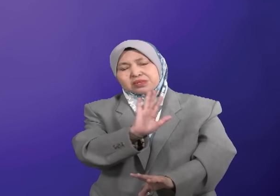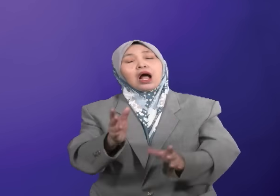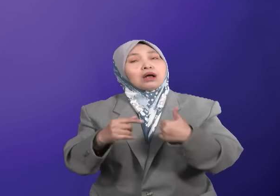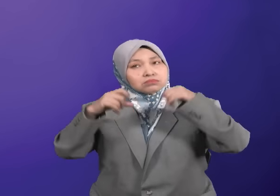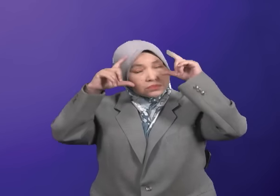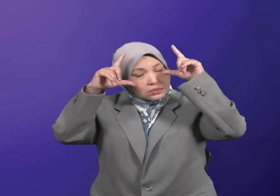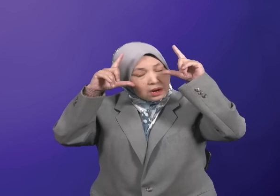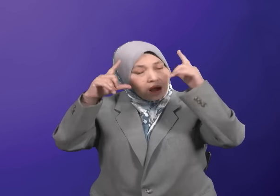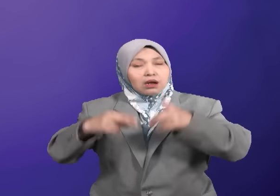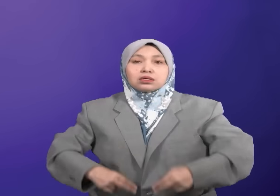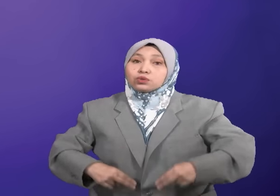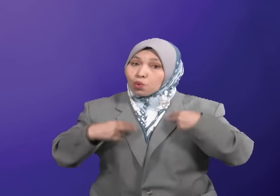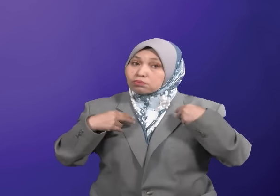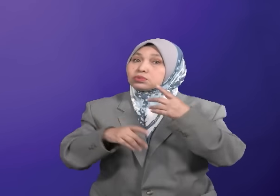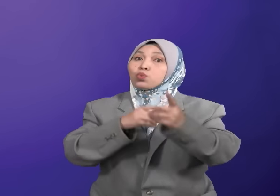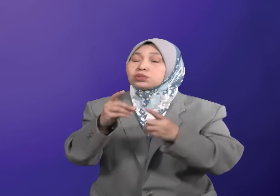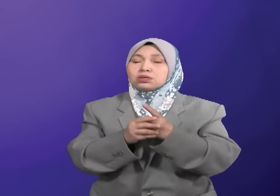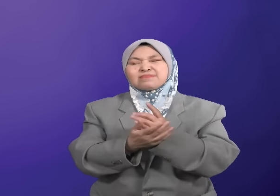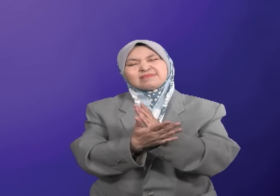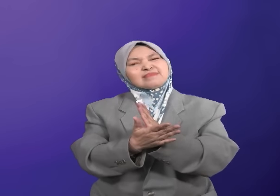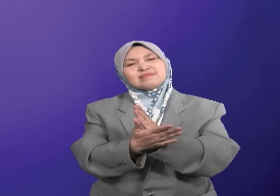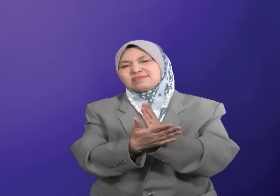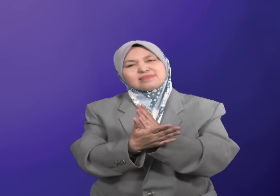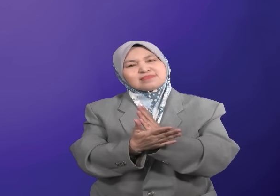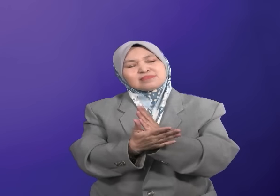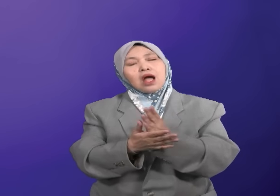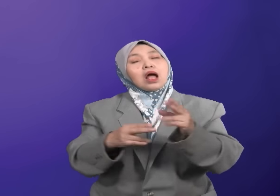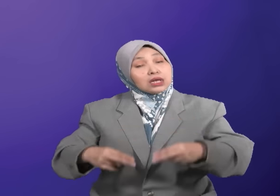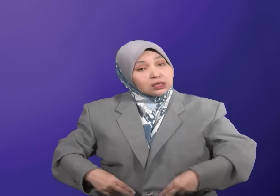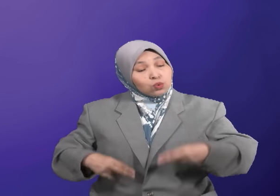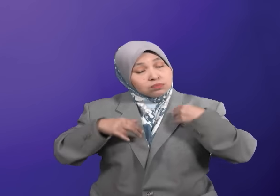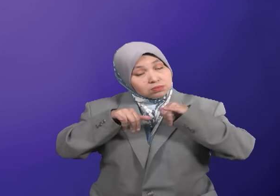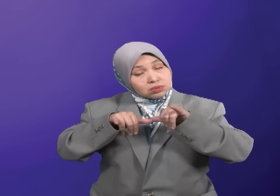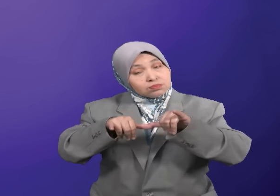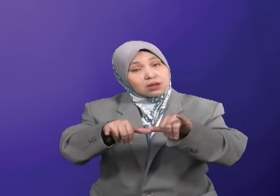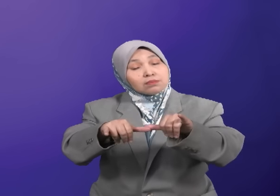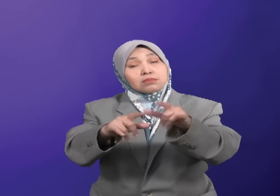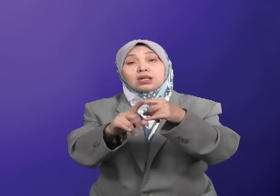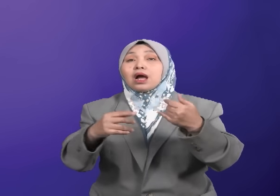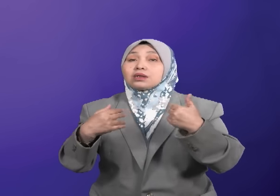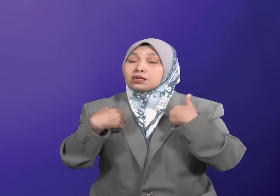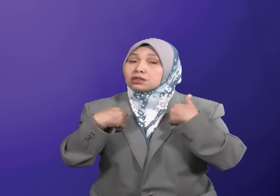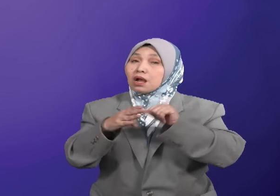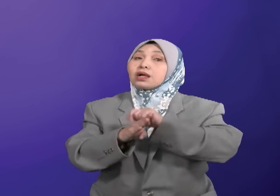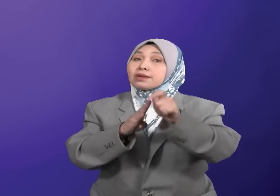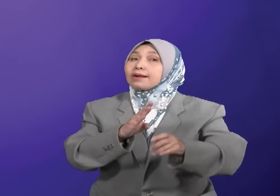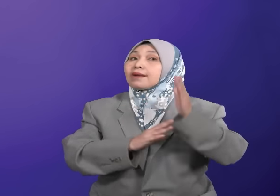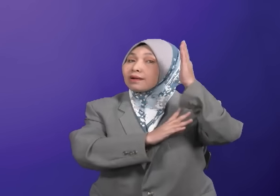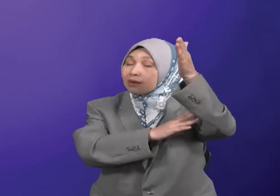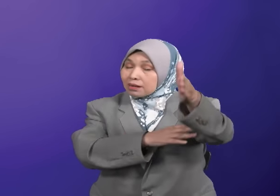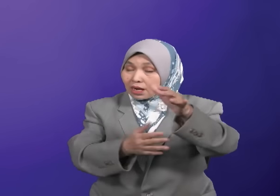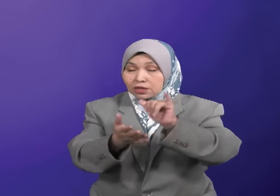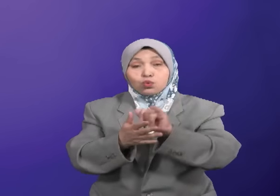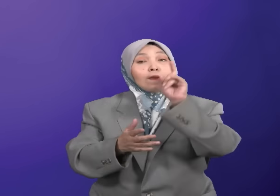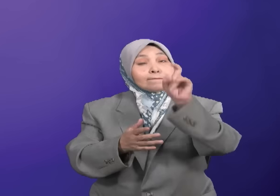dan ingat hidup di dunia hanyalah sementara dan hidup yang kekalnya apabila kita berada di akhirat nanti, itulah yang